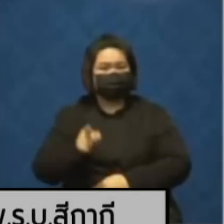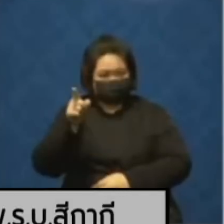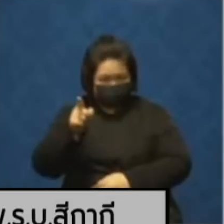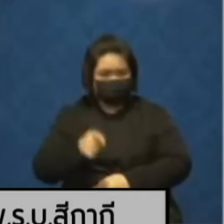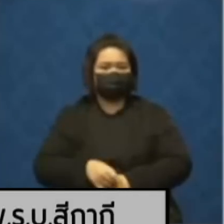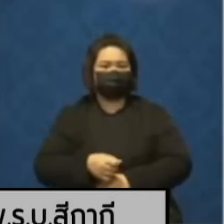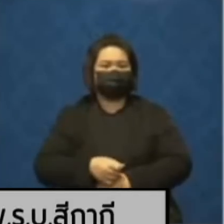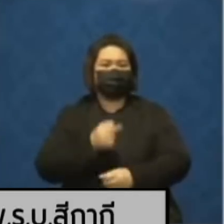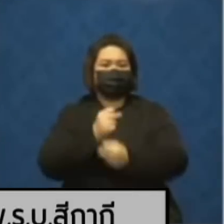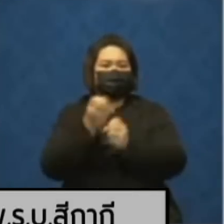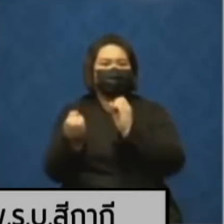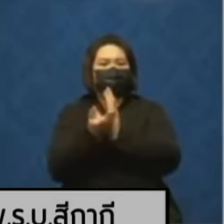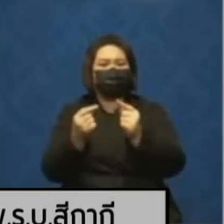รวจ